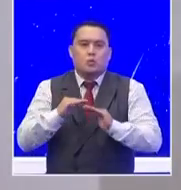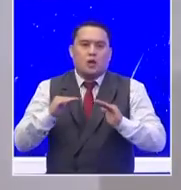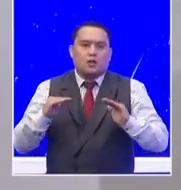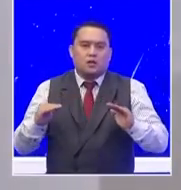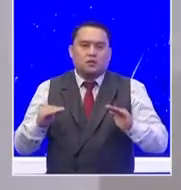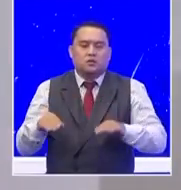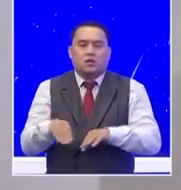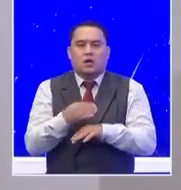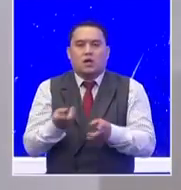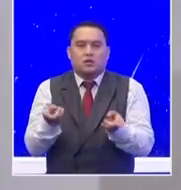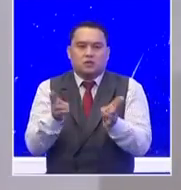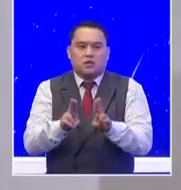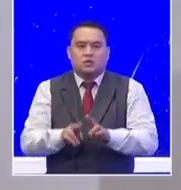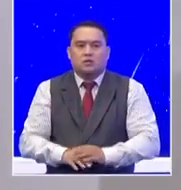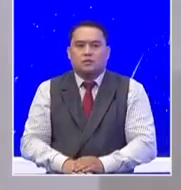мен жары қалып отыр.